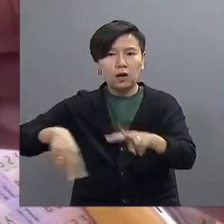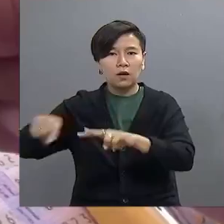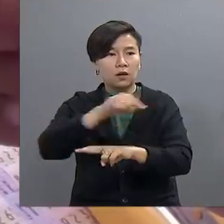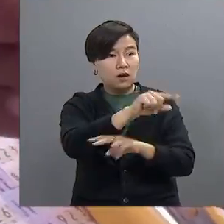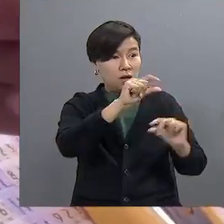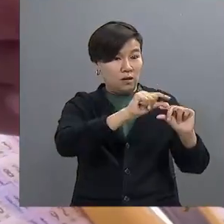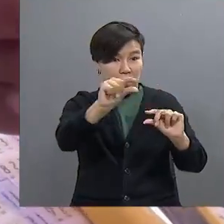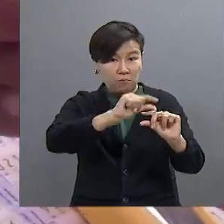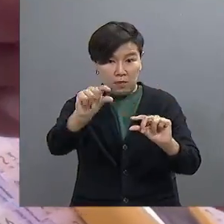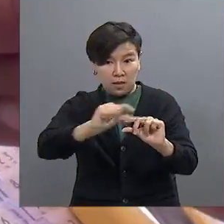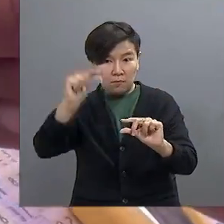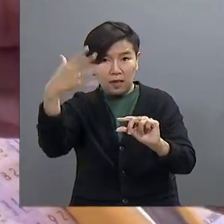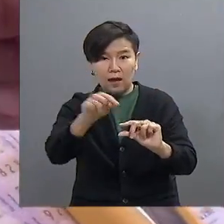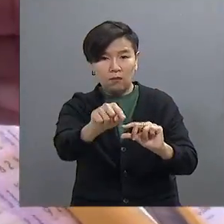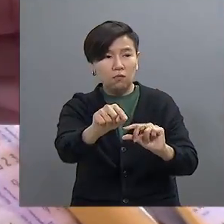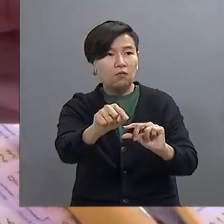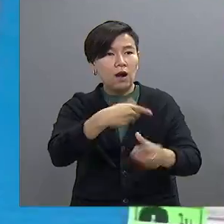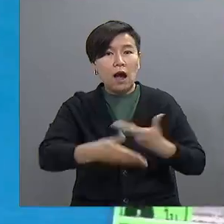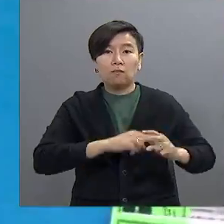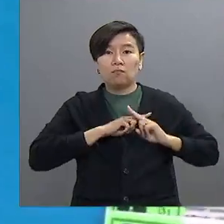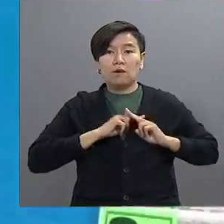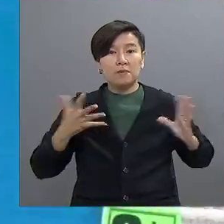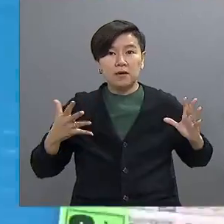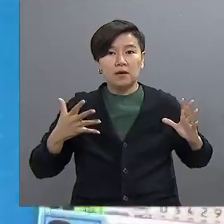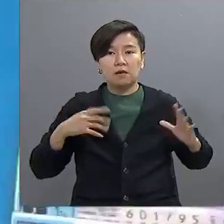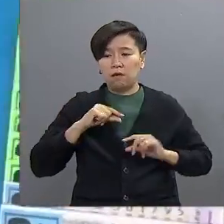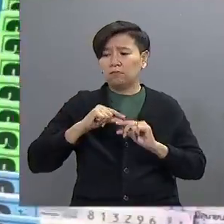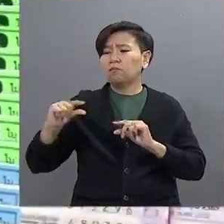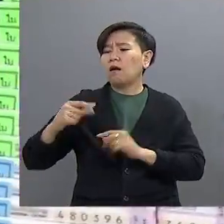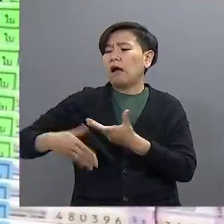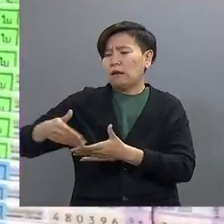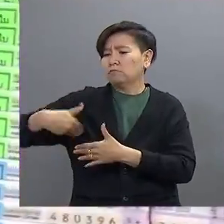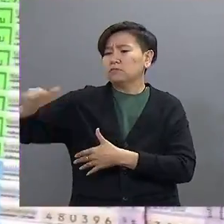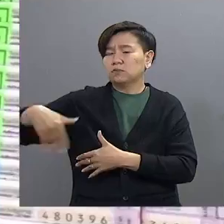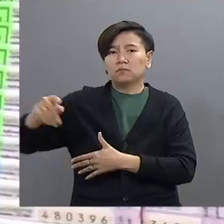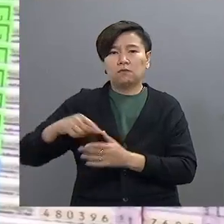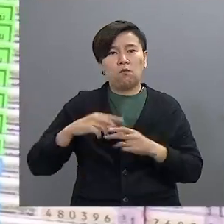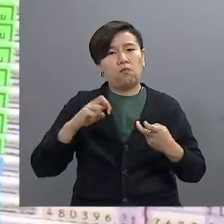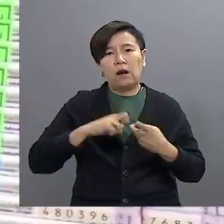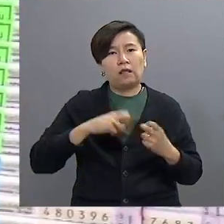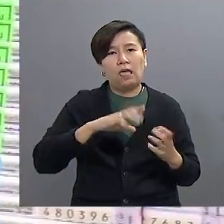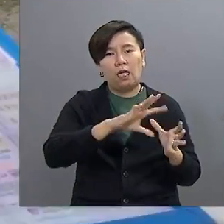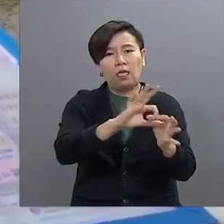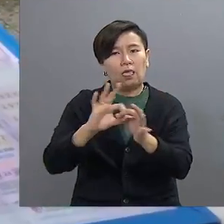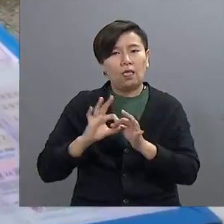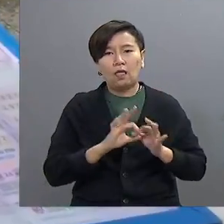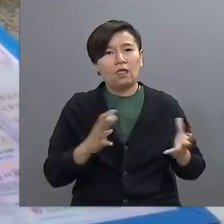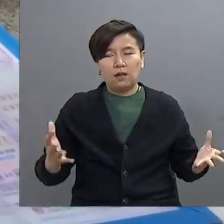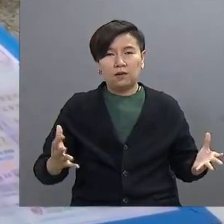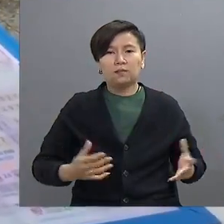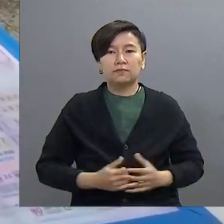ยตัวเองเอามาขายต่อเนี่ยมันก็เป็นปัญหาแบบนี้แหละมันก็วนอยู่ลูปเดิมแบบนี้แหละมันก็ไม่ใช่ผู้ค้าตัวจริ